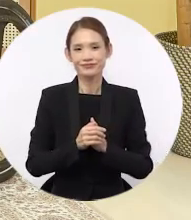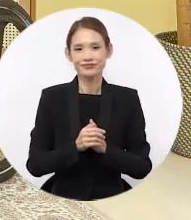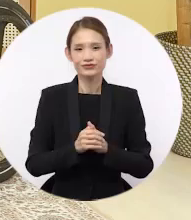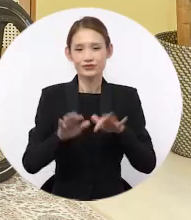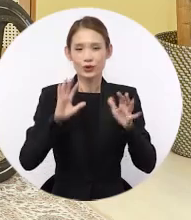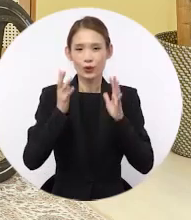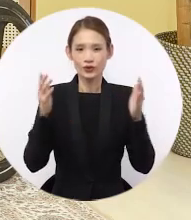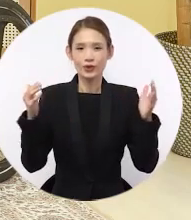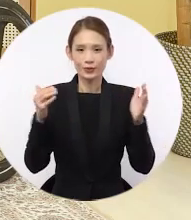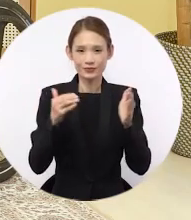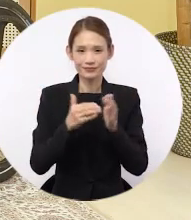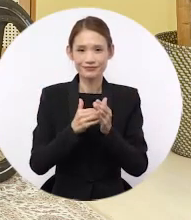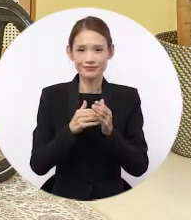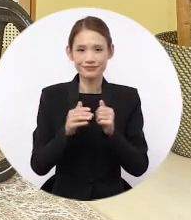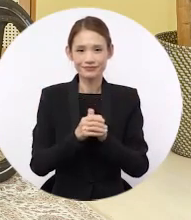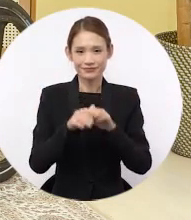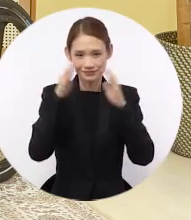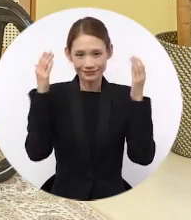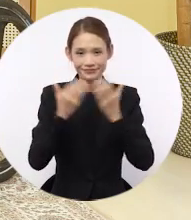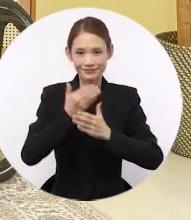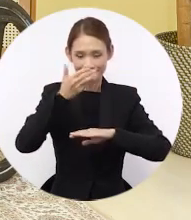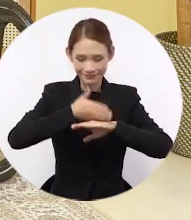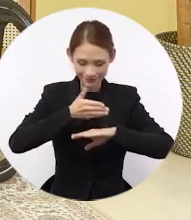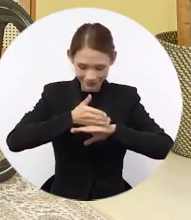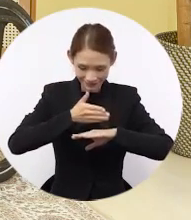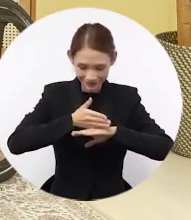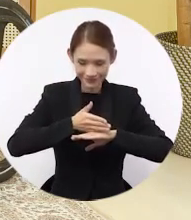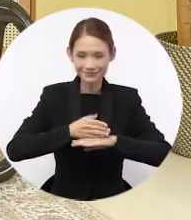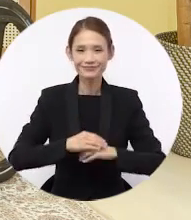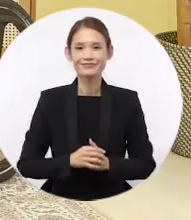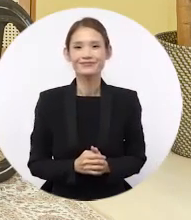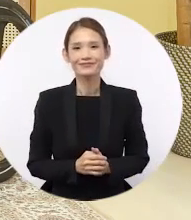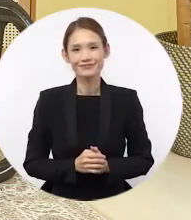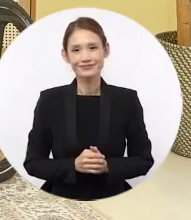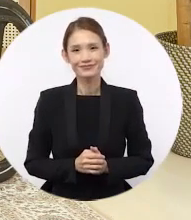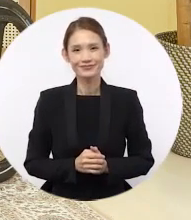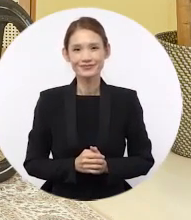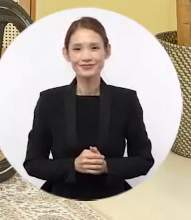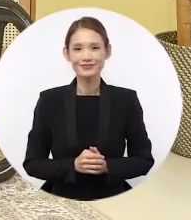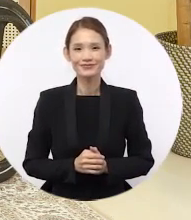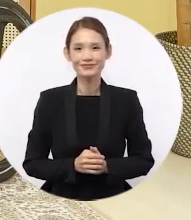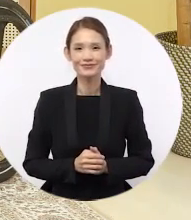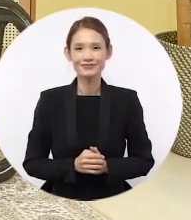이상 오늘 토론 마치겠습니다. 모두 고맙습니다. 안녕! 안녕! 안녕.